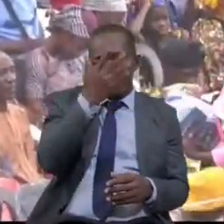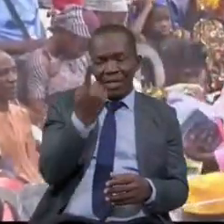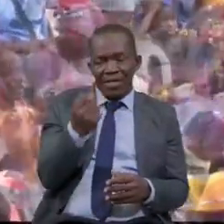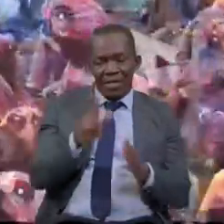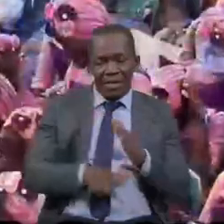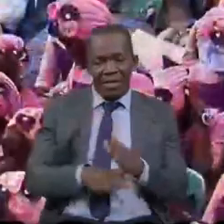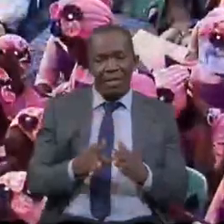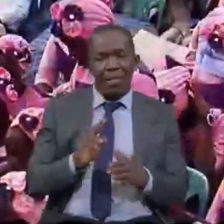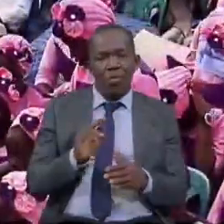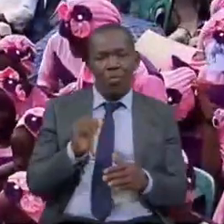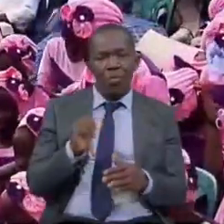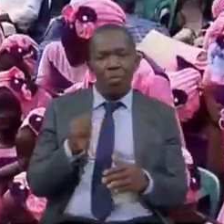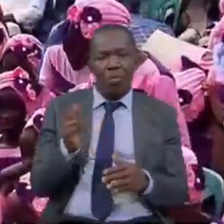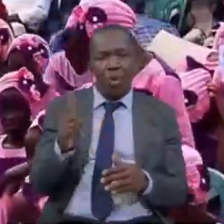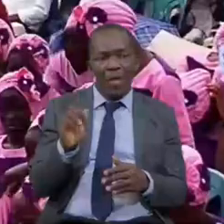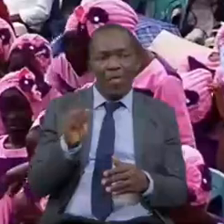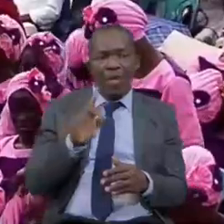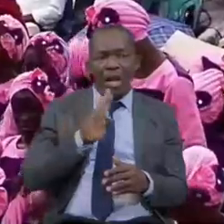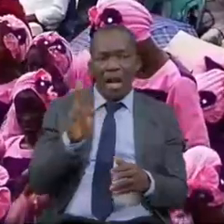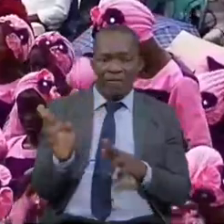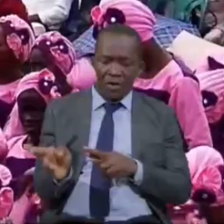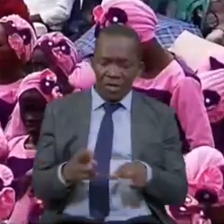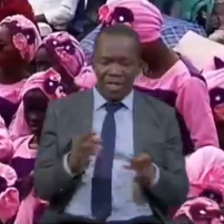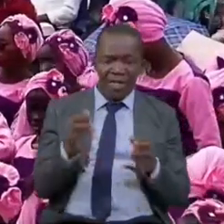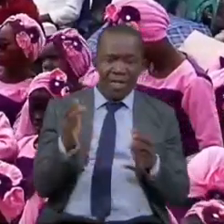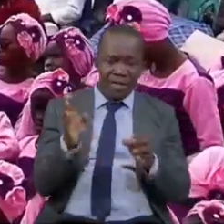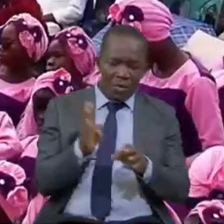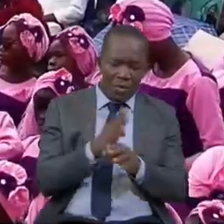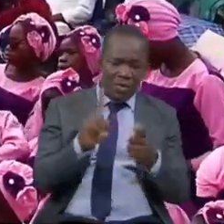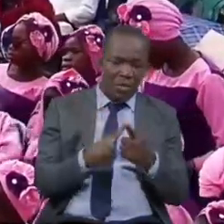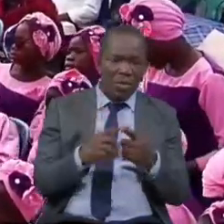au point où nous sommes parvenus, marchant d'un même pas.